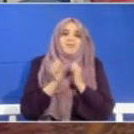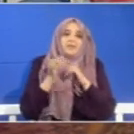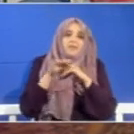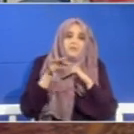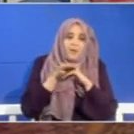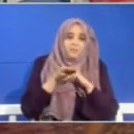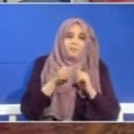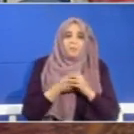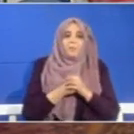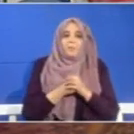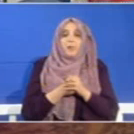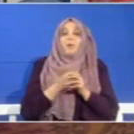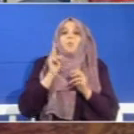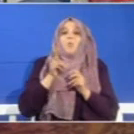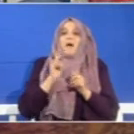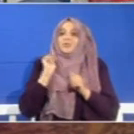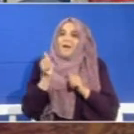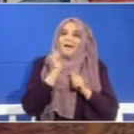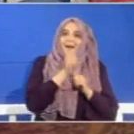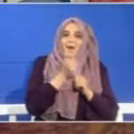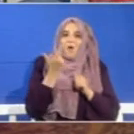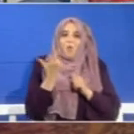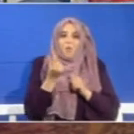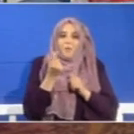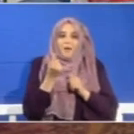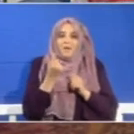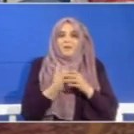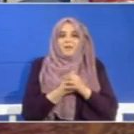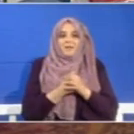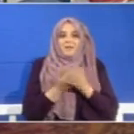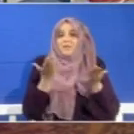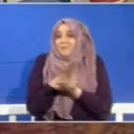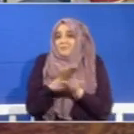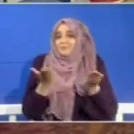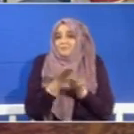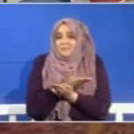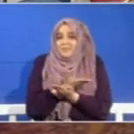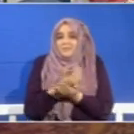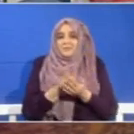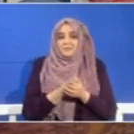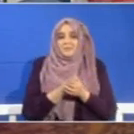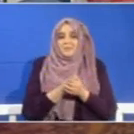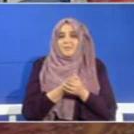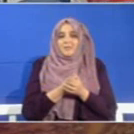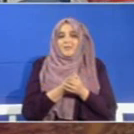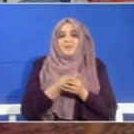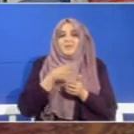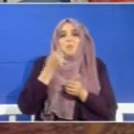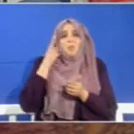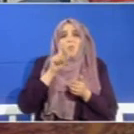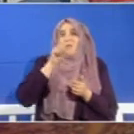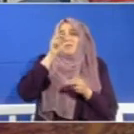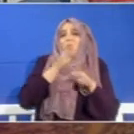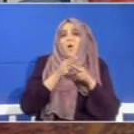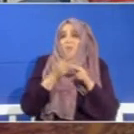لزوجاتكم، لأن كل منهم منكما راه ما ربطوا بعضكم ببعض إلا بكلمة